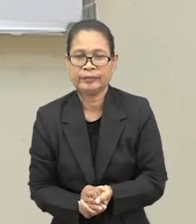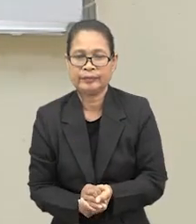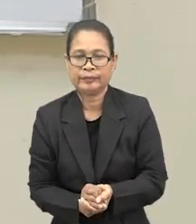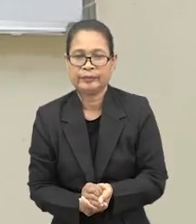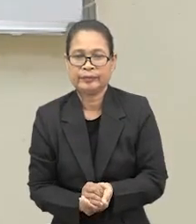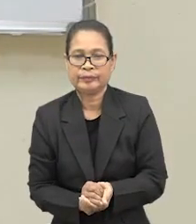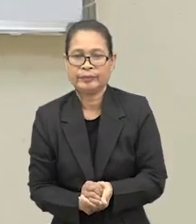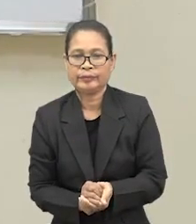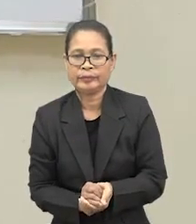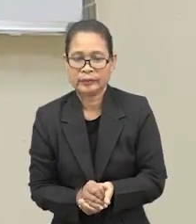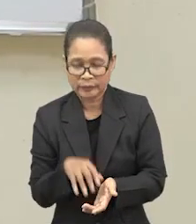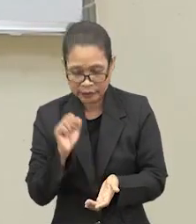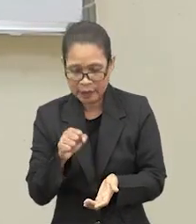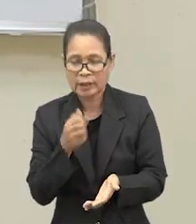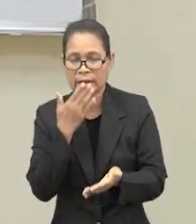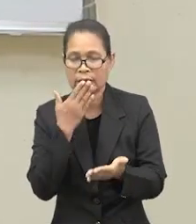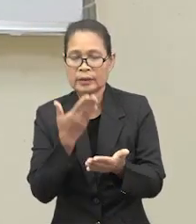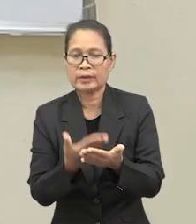tề